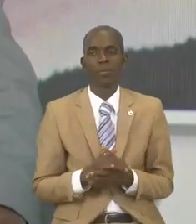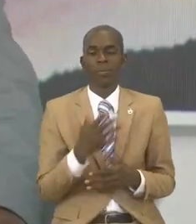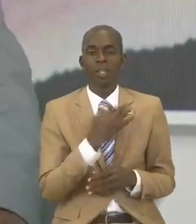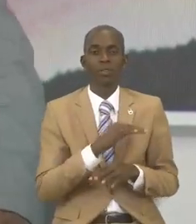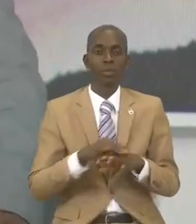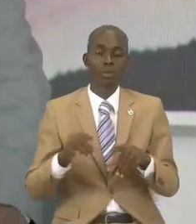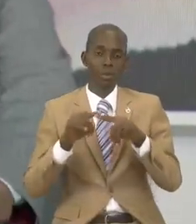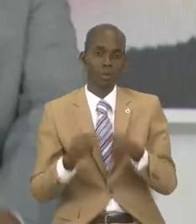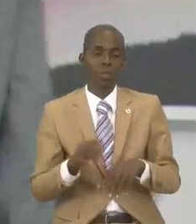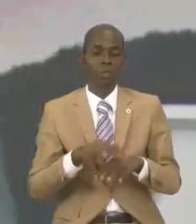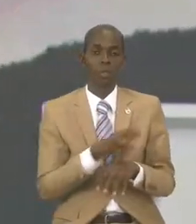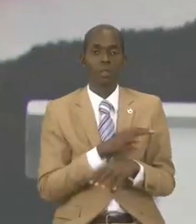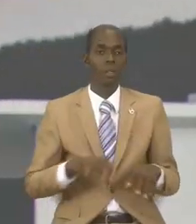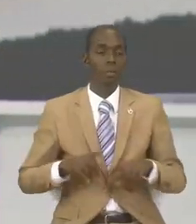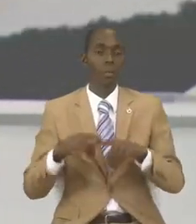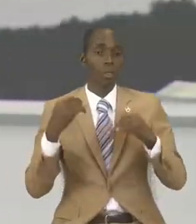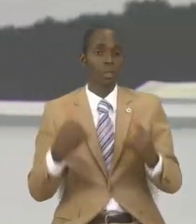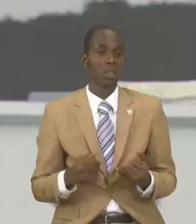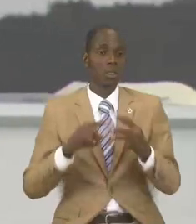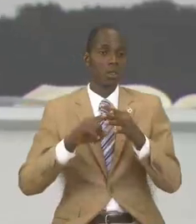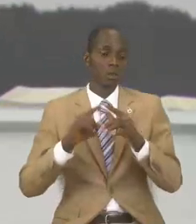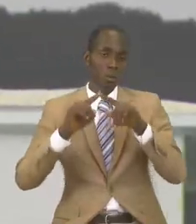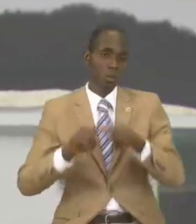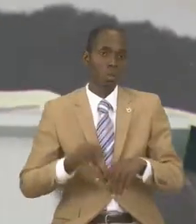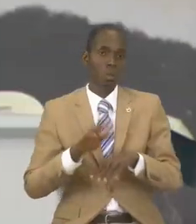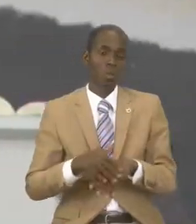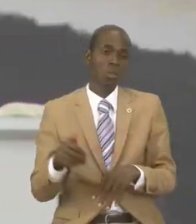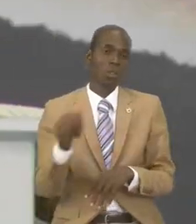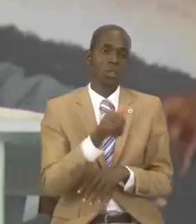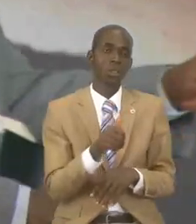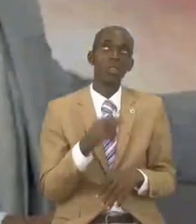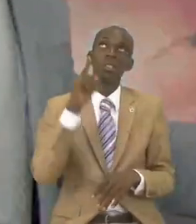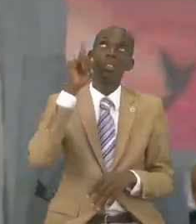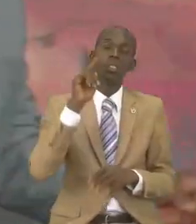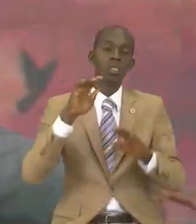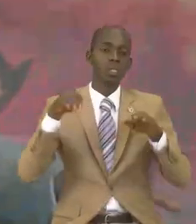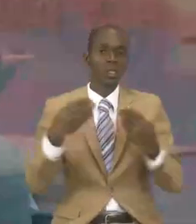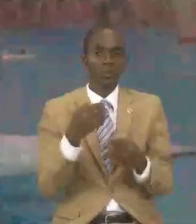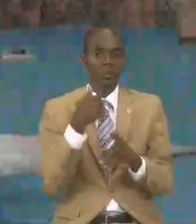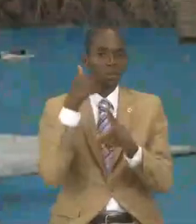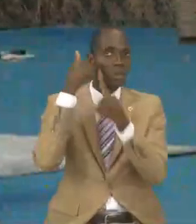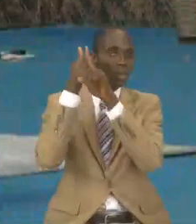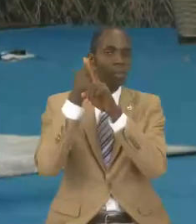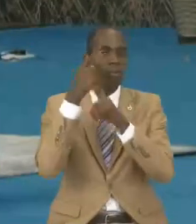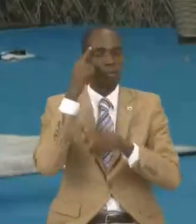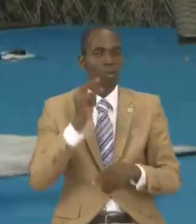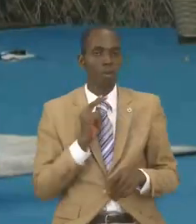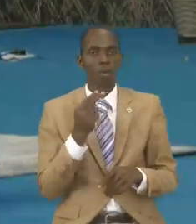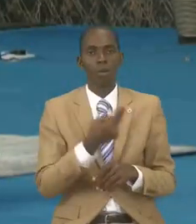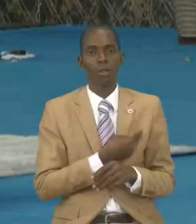pas sur Christ. Tu dépends de toi-même. Il s'est donné lui-même pour nous,